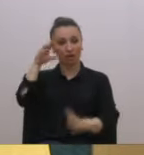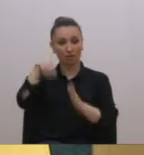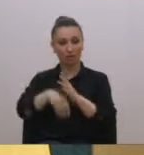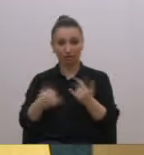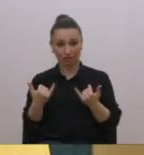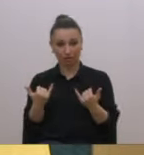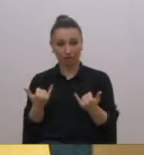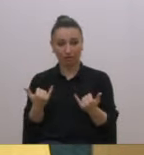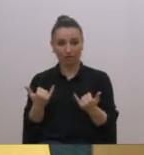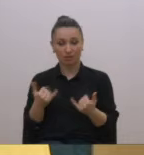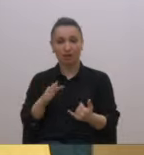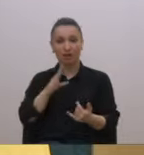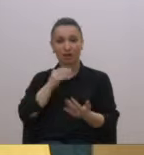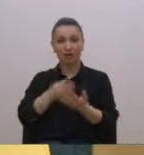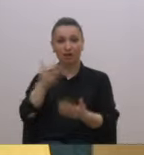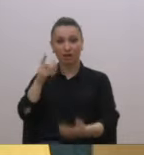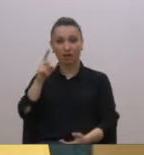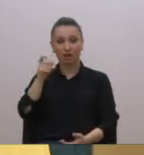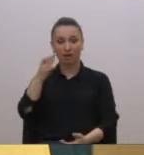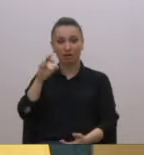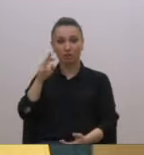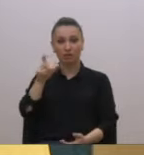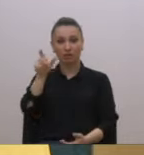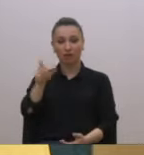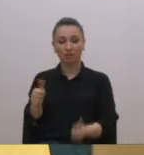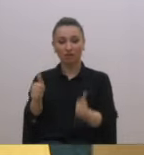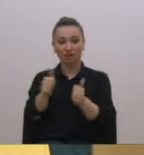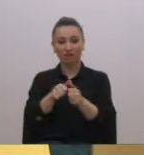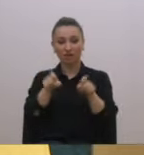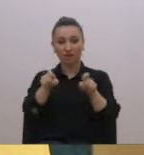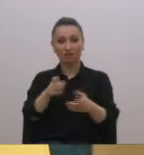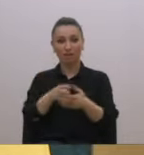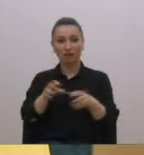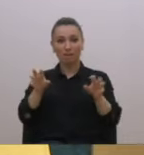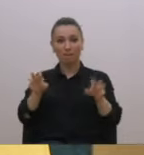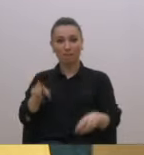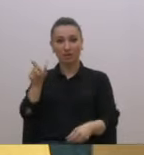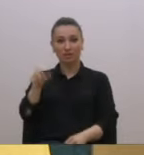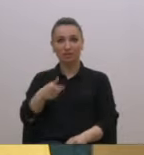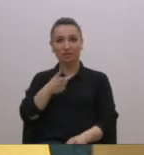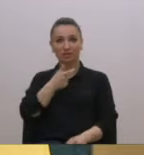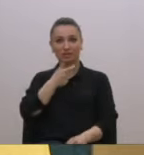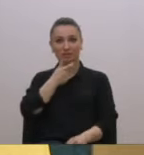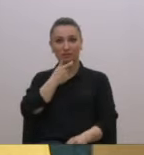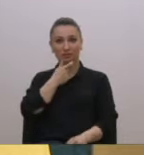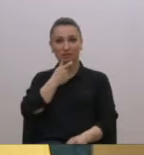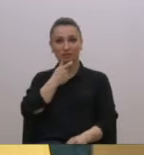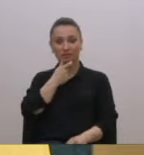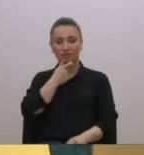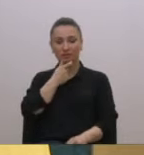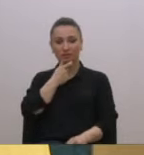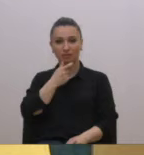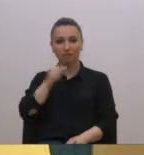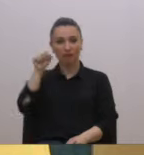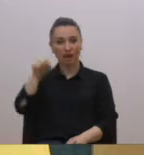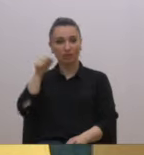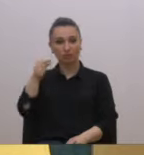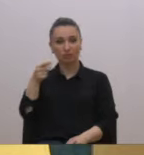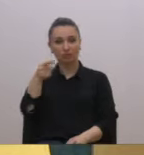დღეს ქალბატონი ხერხეულიზე იმ ადამიანის გვერდის ზის, რომელიც პრეზიდენტ სააკაშვილი პრეზიდენტ გამზაგურდიას